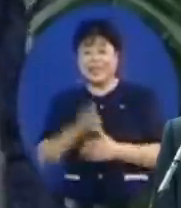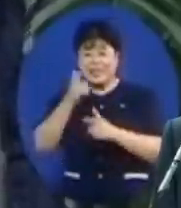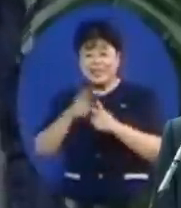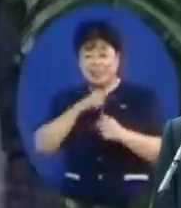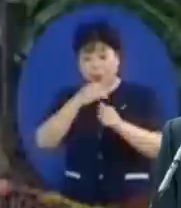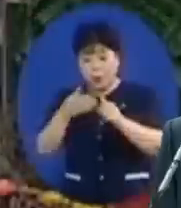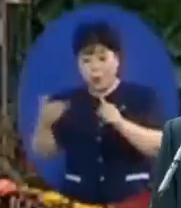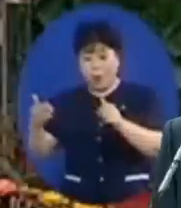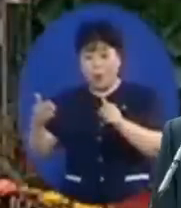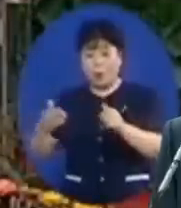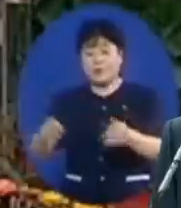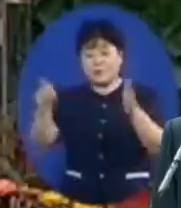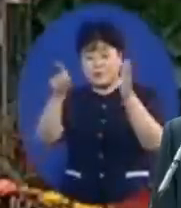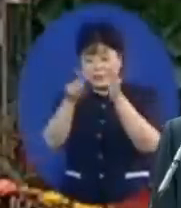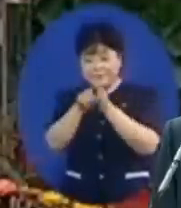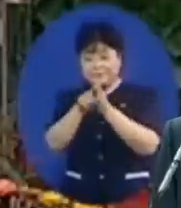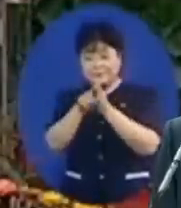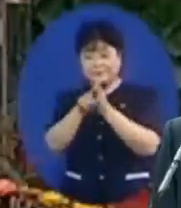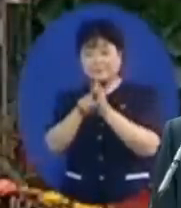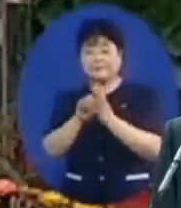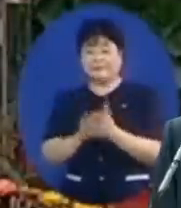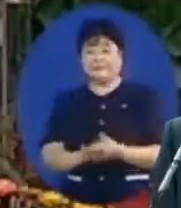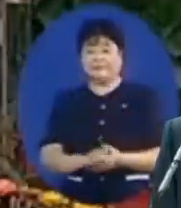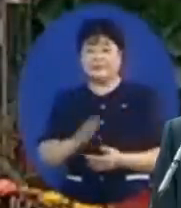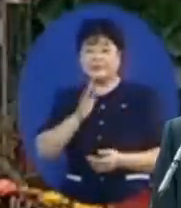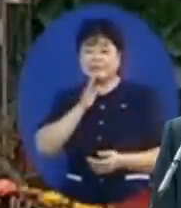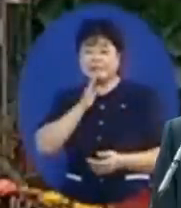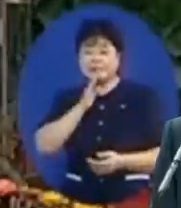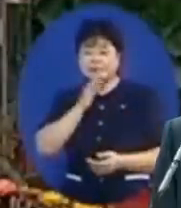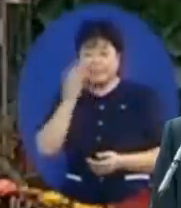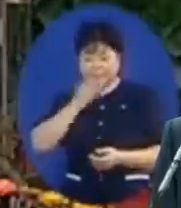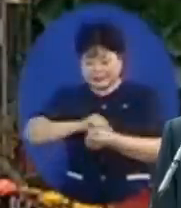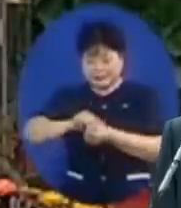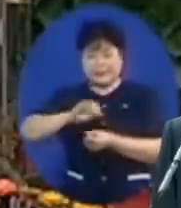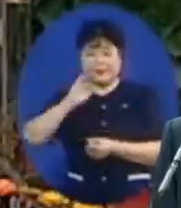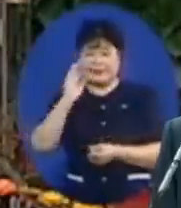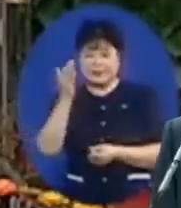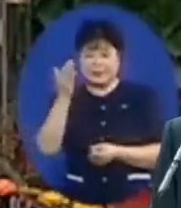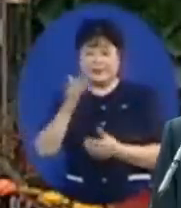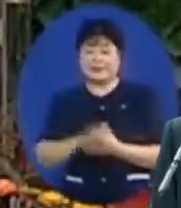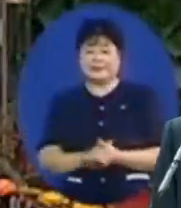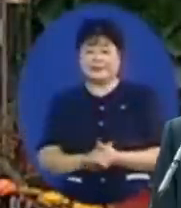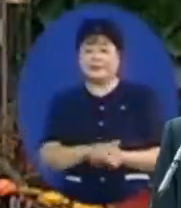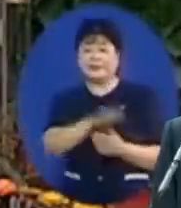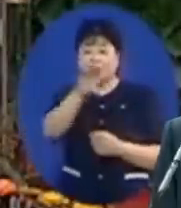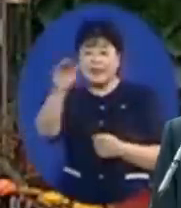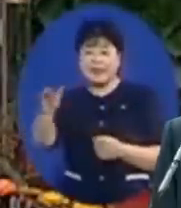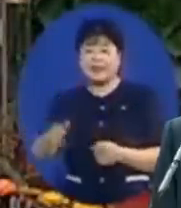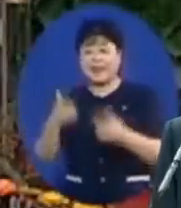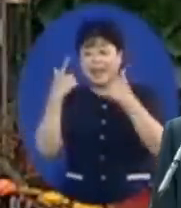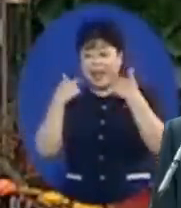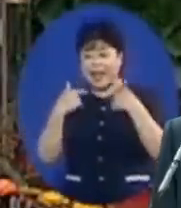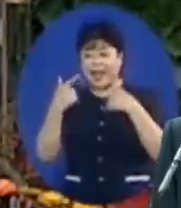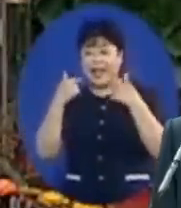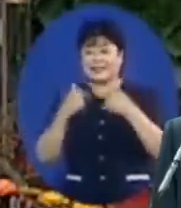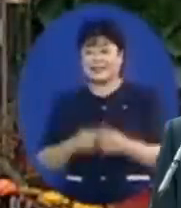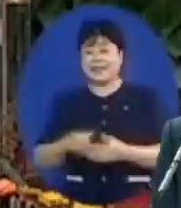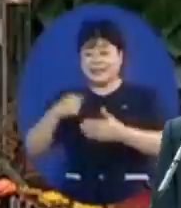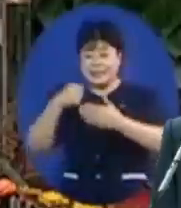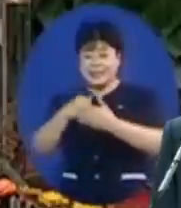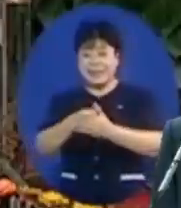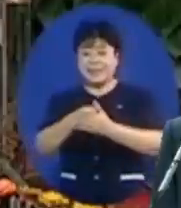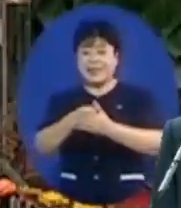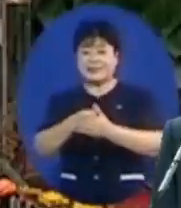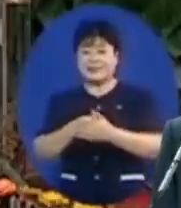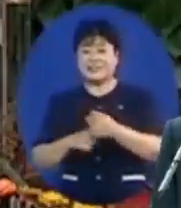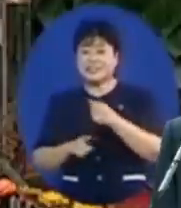예수님의 보혈은 우리 신앙의 불가결한 근본이 되는 것입니다. 그렇기 때문에 우리가 언제나 담대할 수 있는